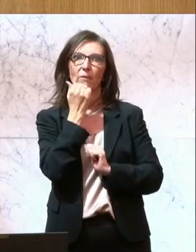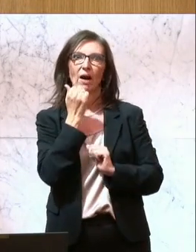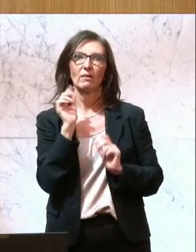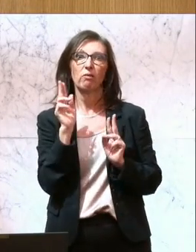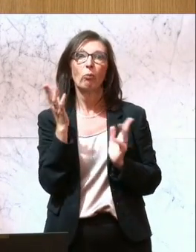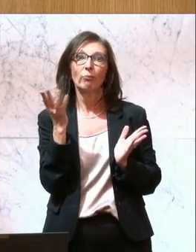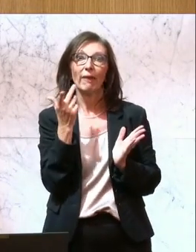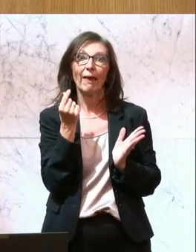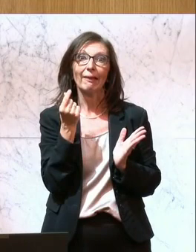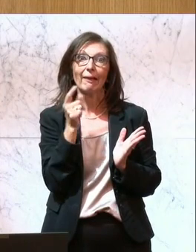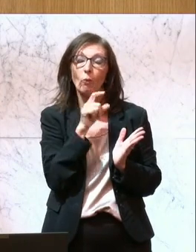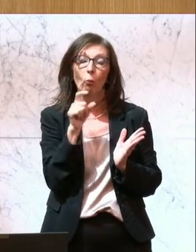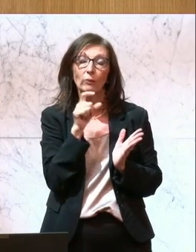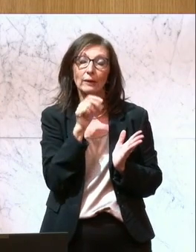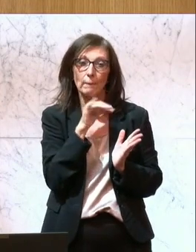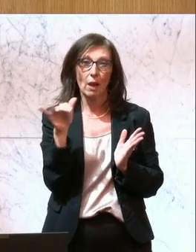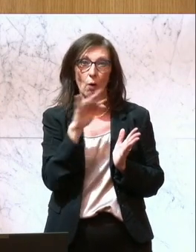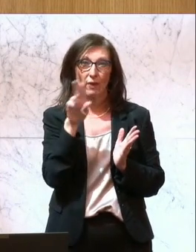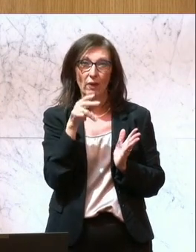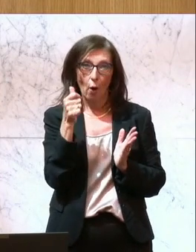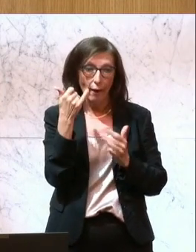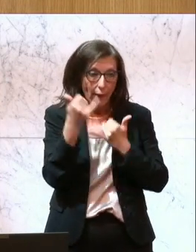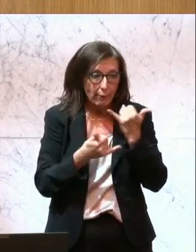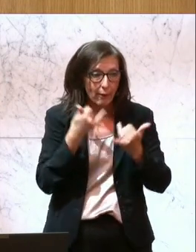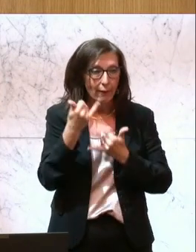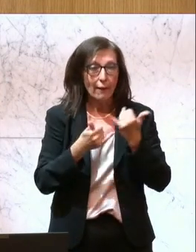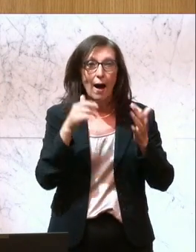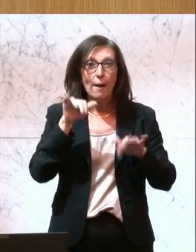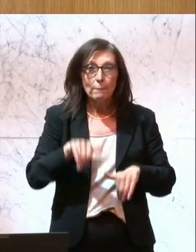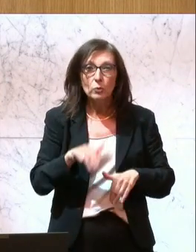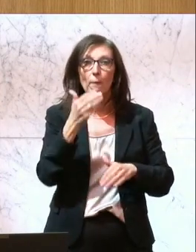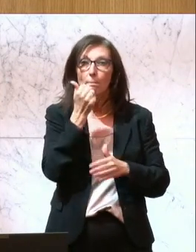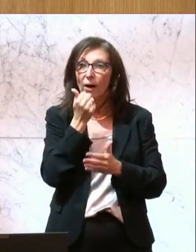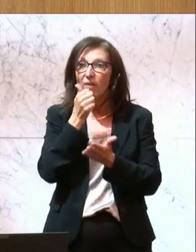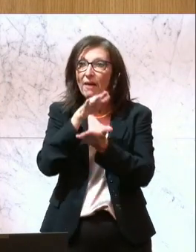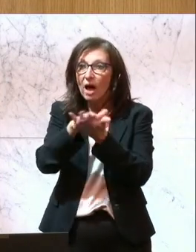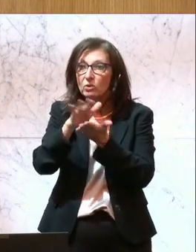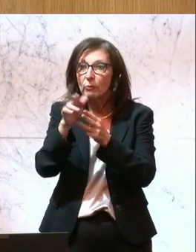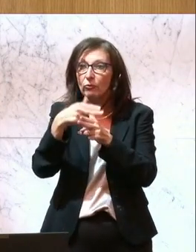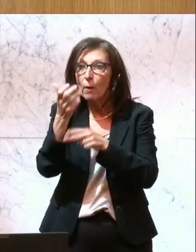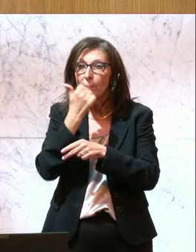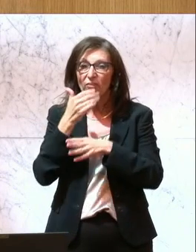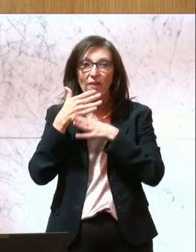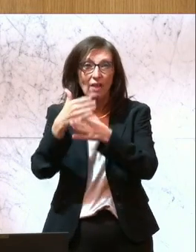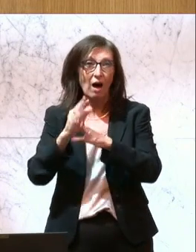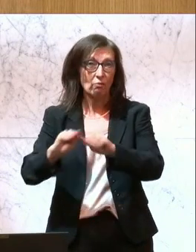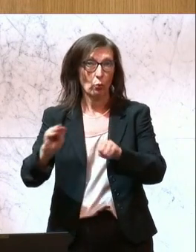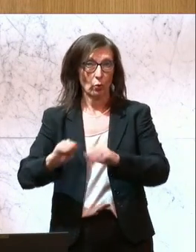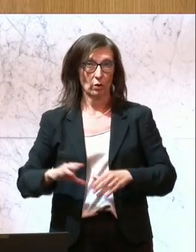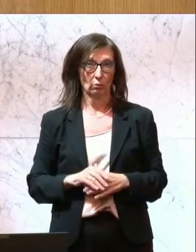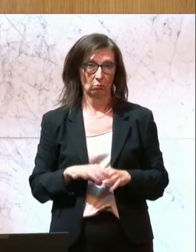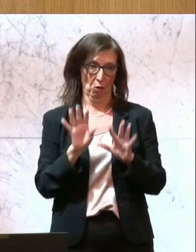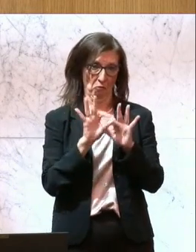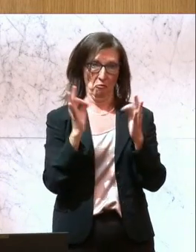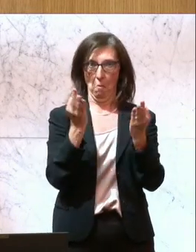Eltern hunderte Millionen Euro pro Jahr in die Hand nehmen müssen für private Nachhilfe. Eine Familie